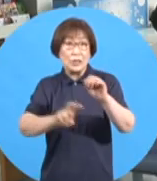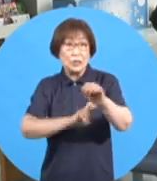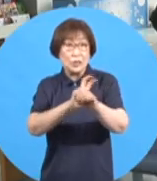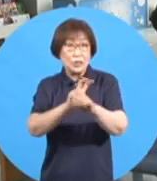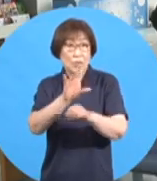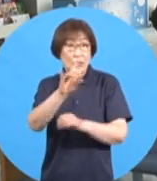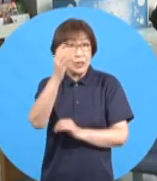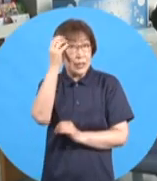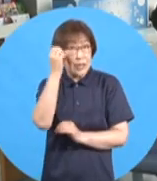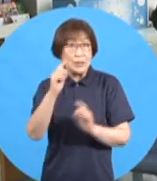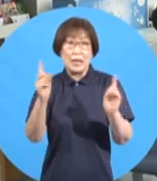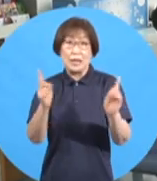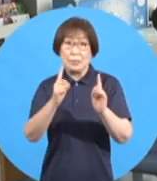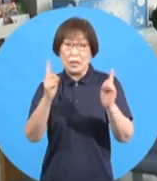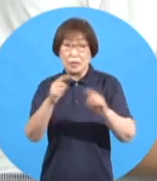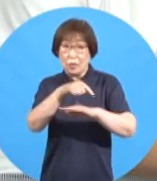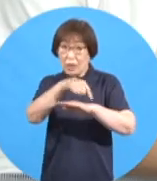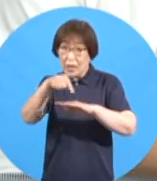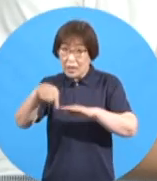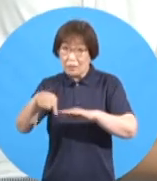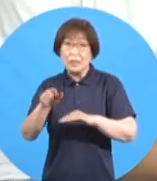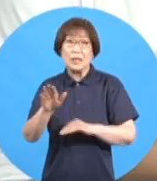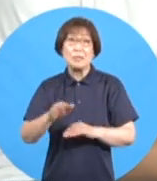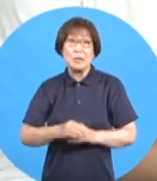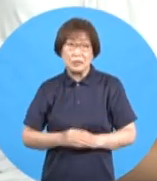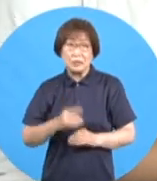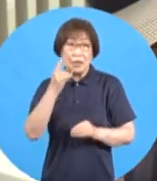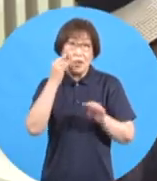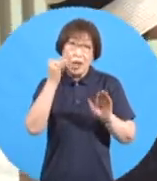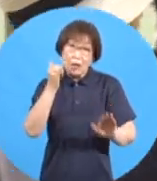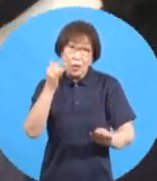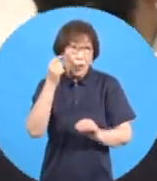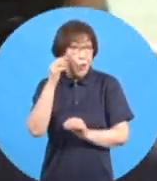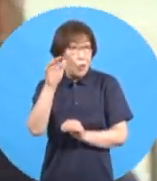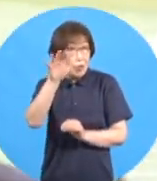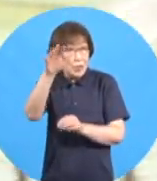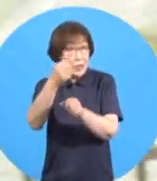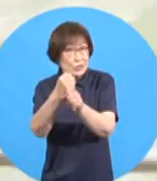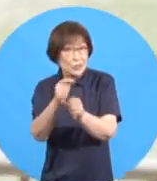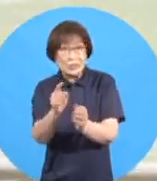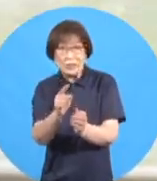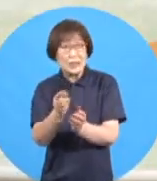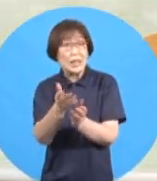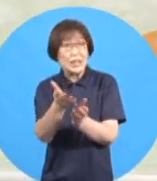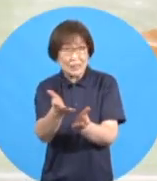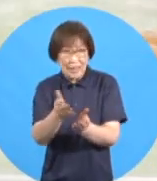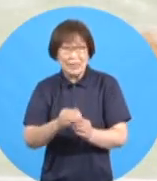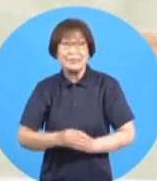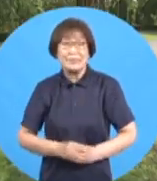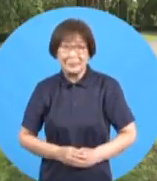を記念したイベントを計画しています。親子の思い出作りにいかがですか？